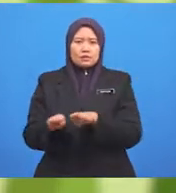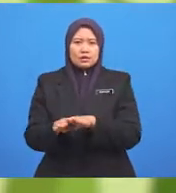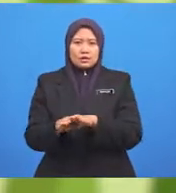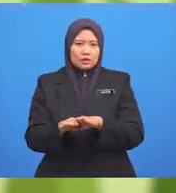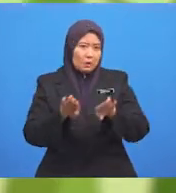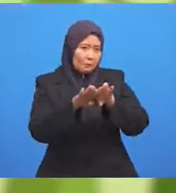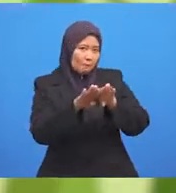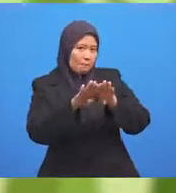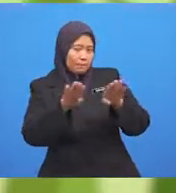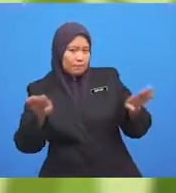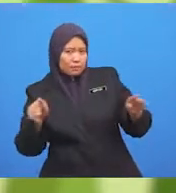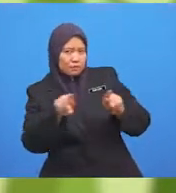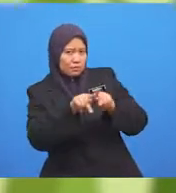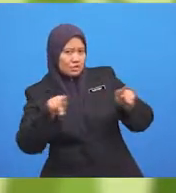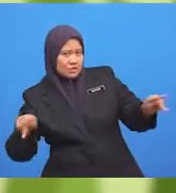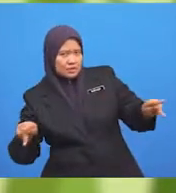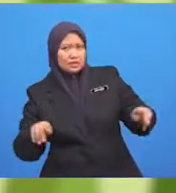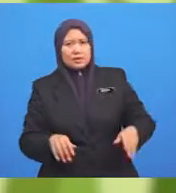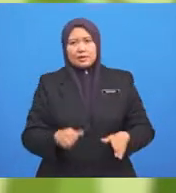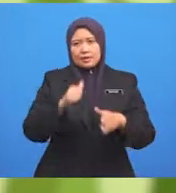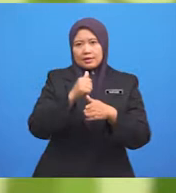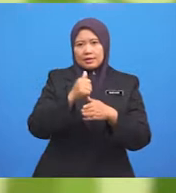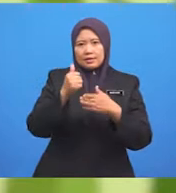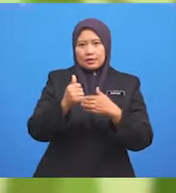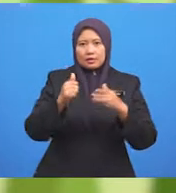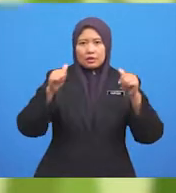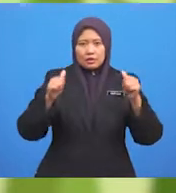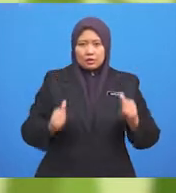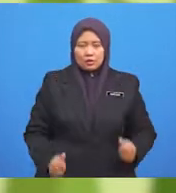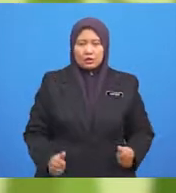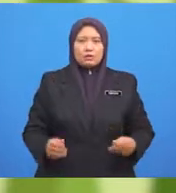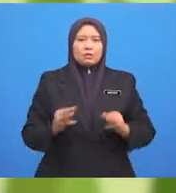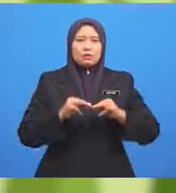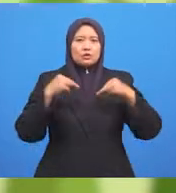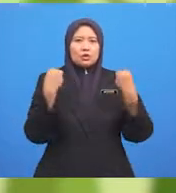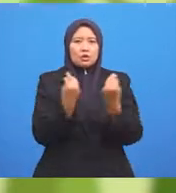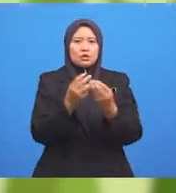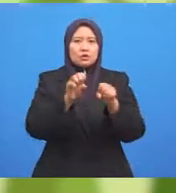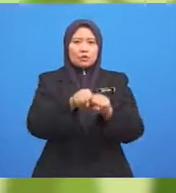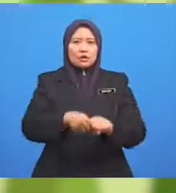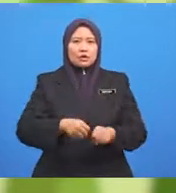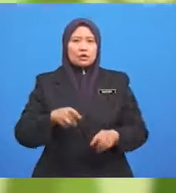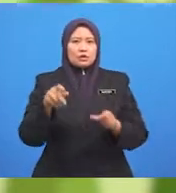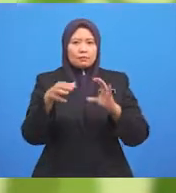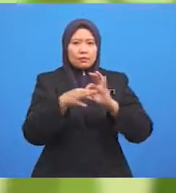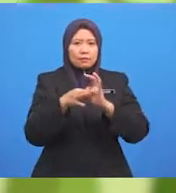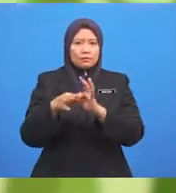masyarakat supaya perpaduan dalam kalangan masyarakat dapat diperkukuh.